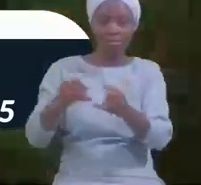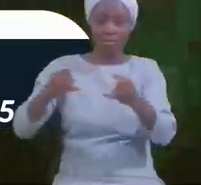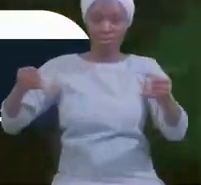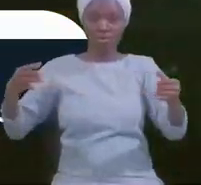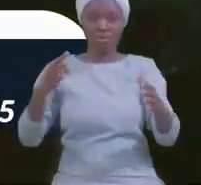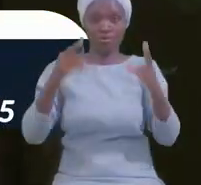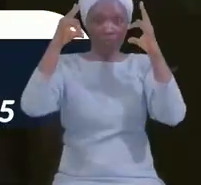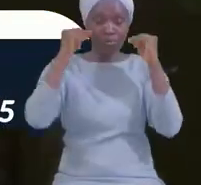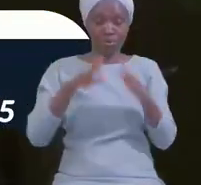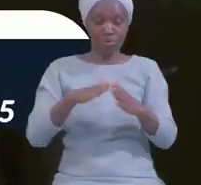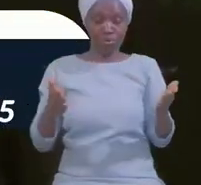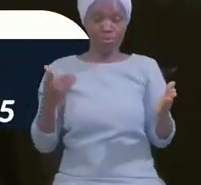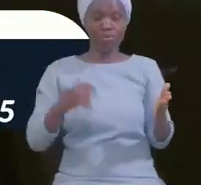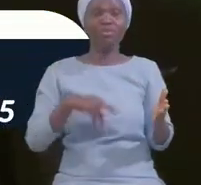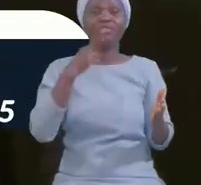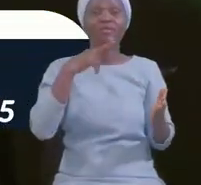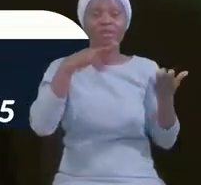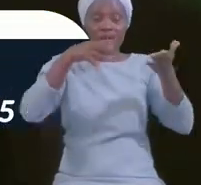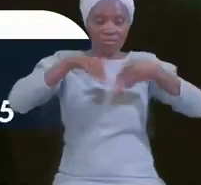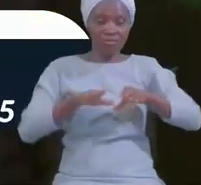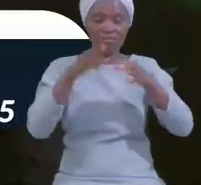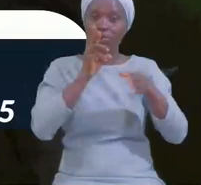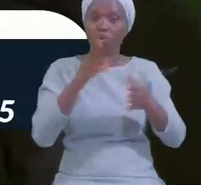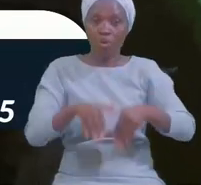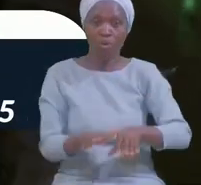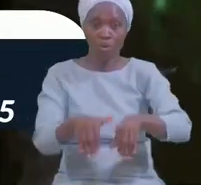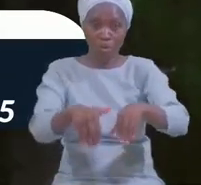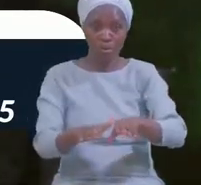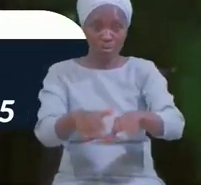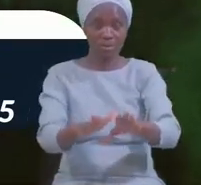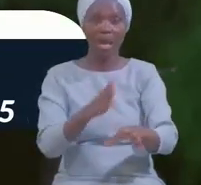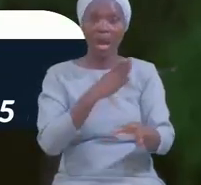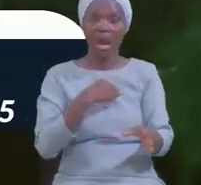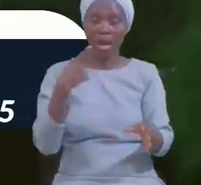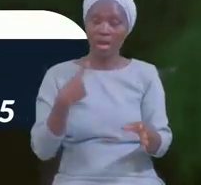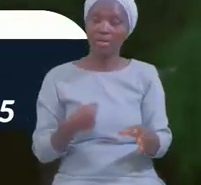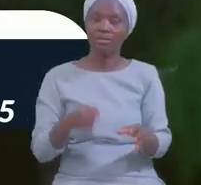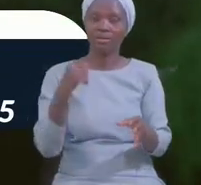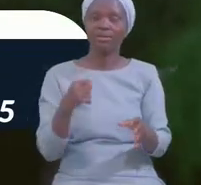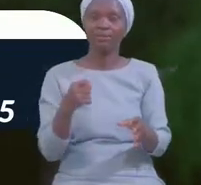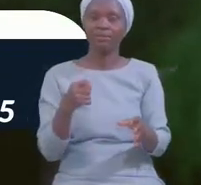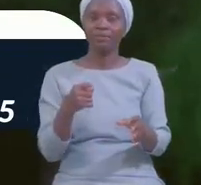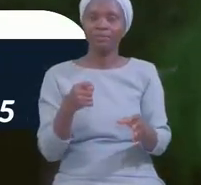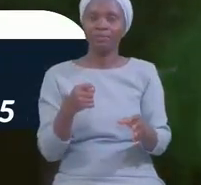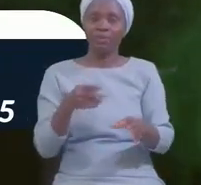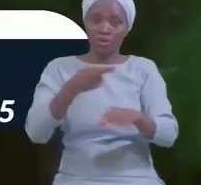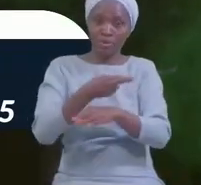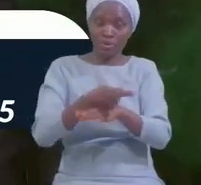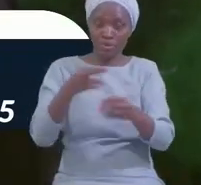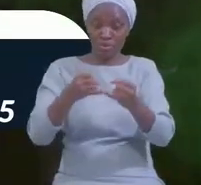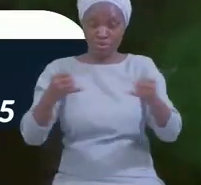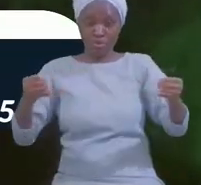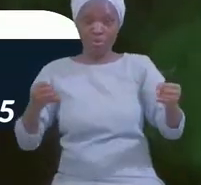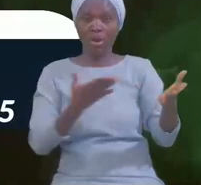Rouge. C'est ainsi que son bâton a fait sortir l'eau du rocher. Parce qu'ils ont